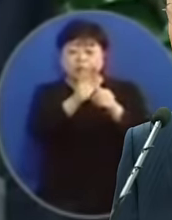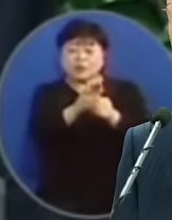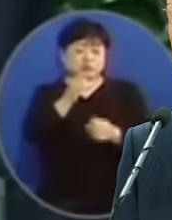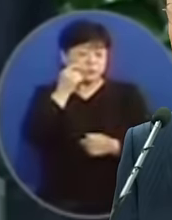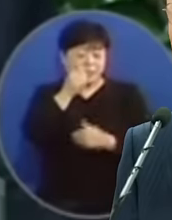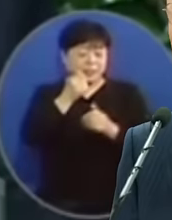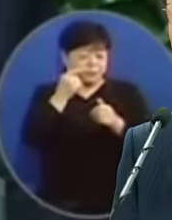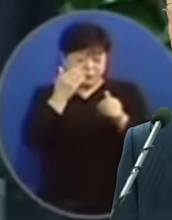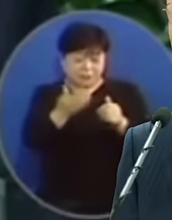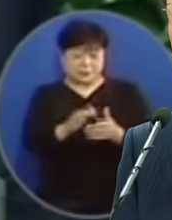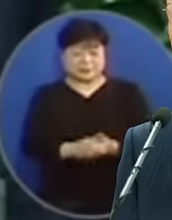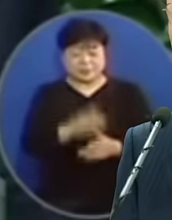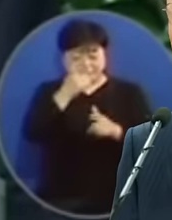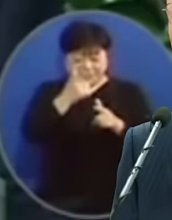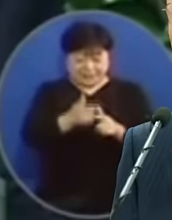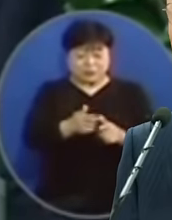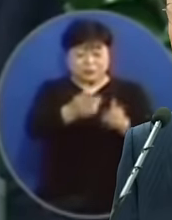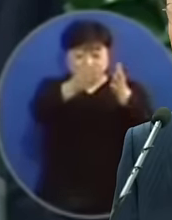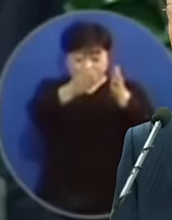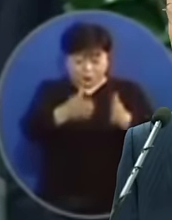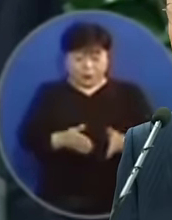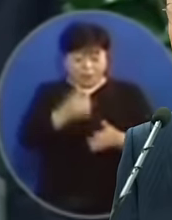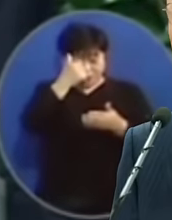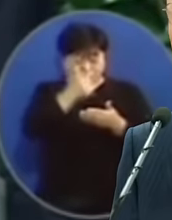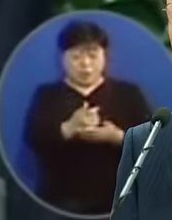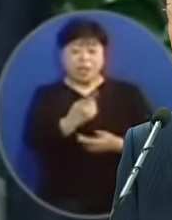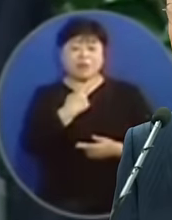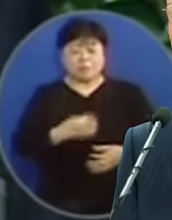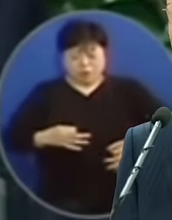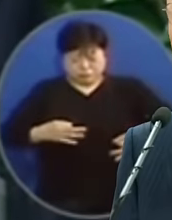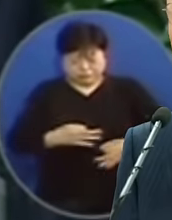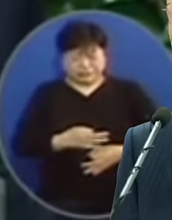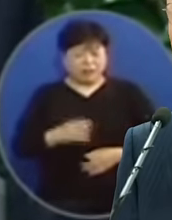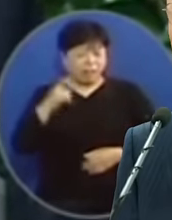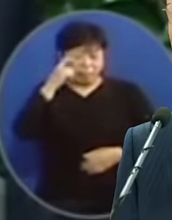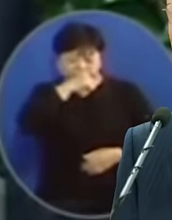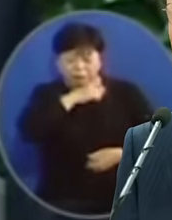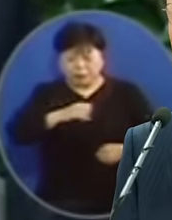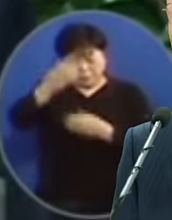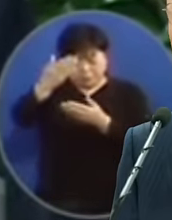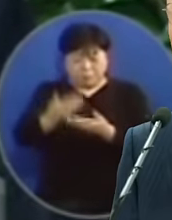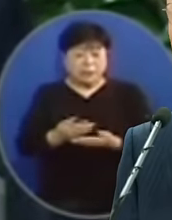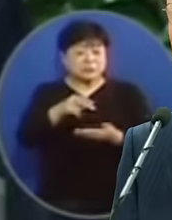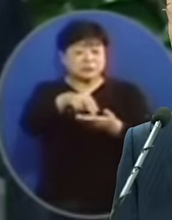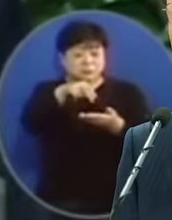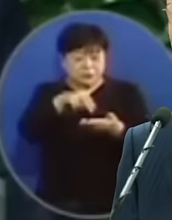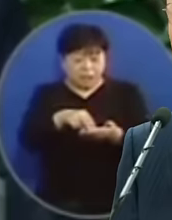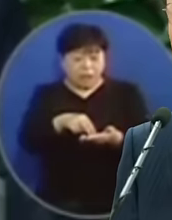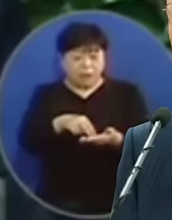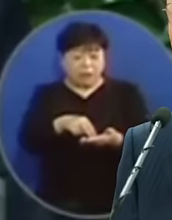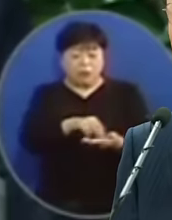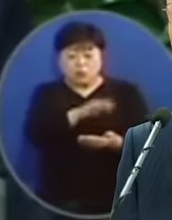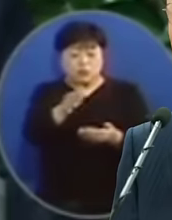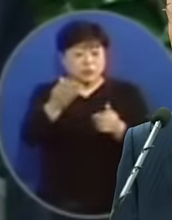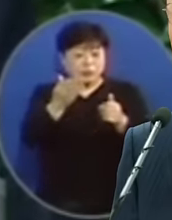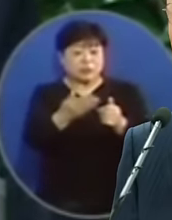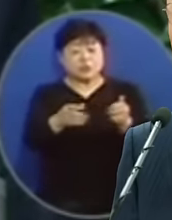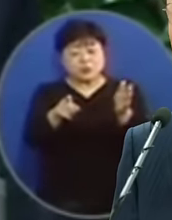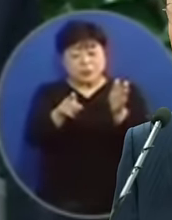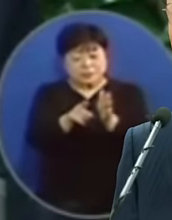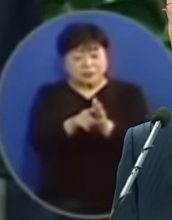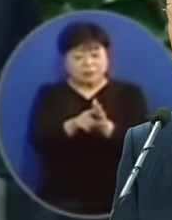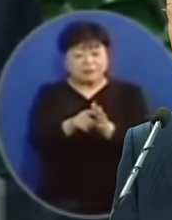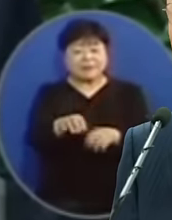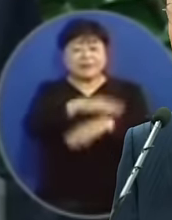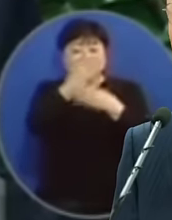하나님 아버지께서 예수님을 통해서 죄를 짓고 불의하고 추악하고 버림을 받아야 마땅한 우리들을 위해서